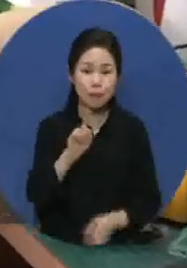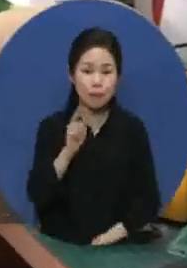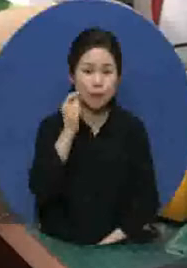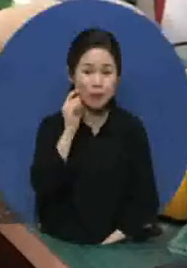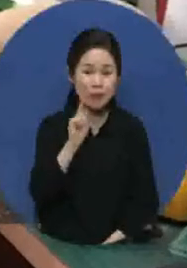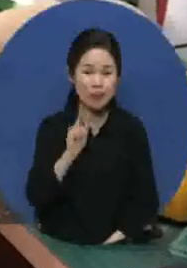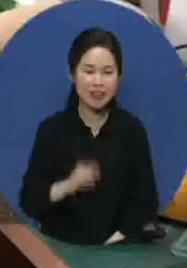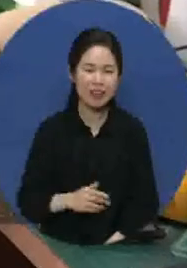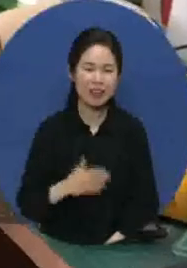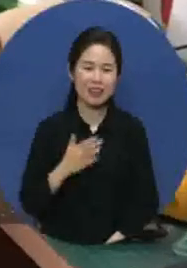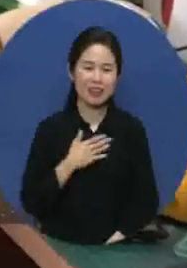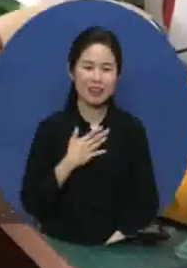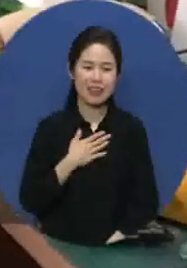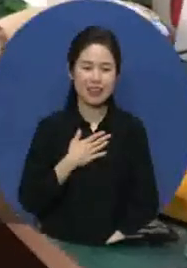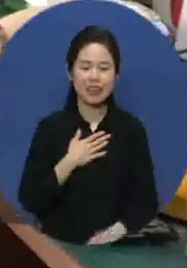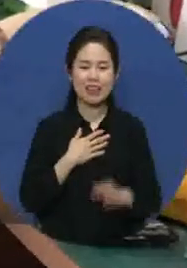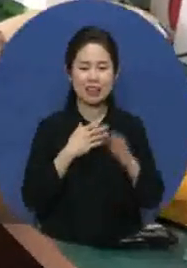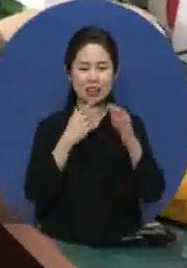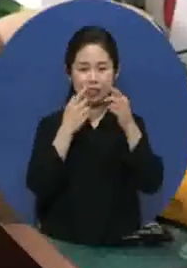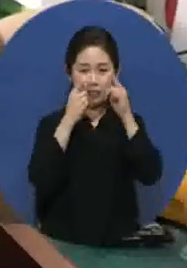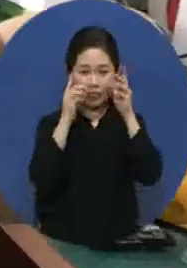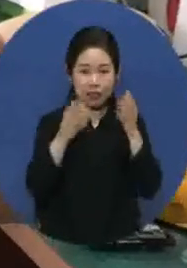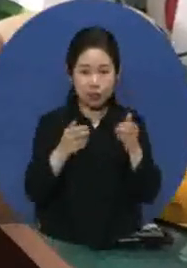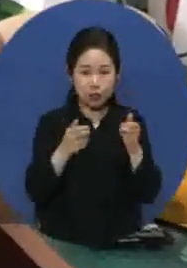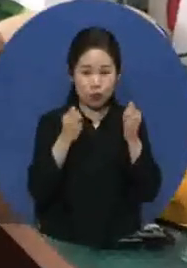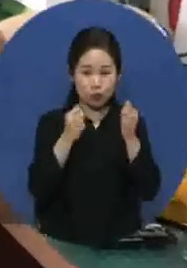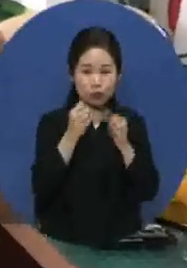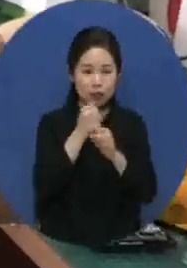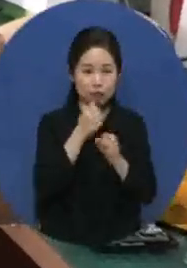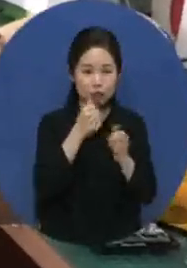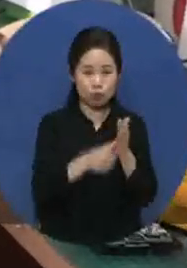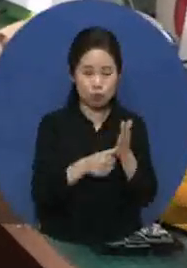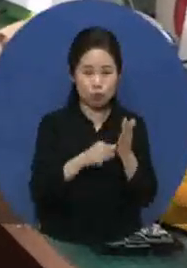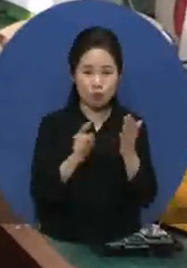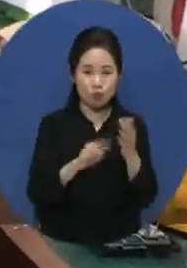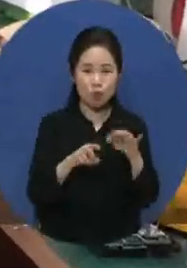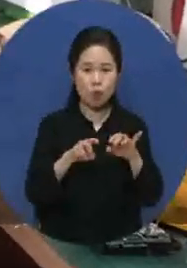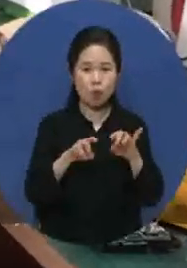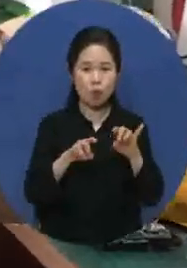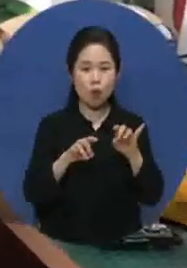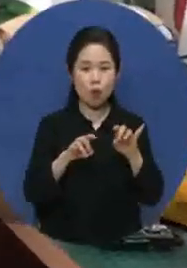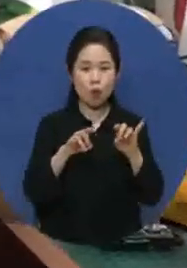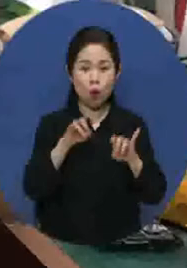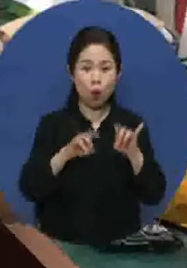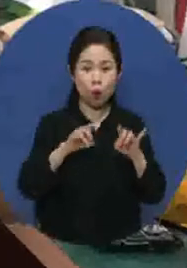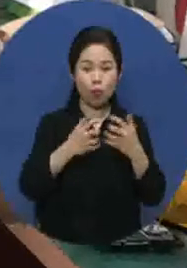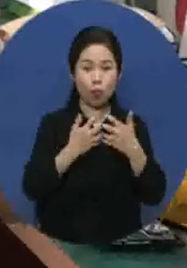제가 이제 졸업 작품으로 로봇팔 관련 이제